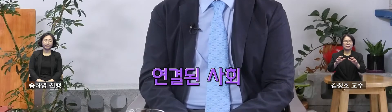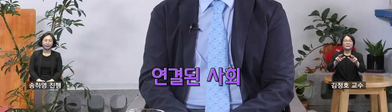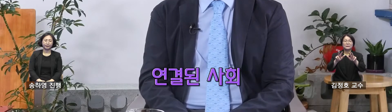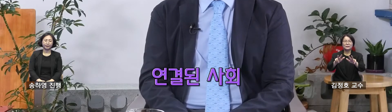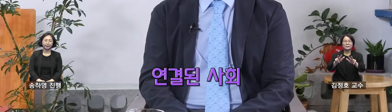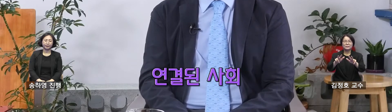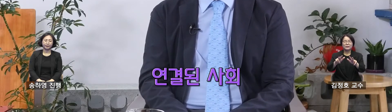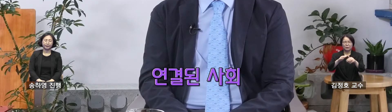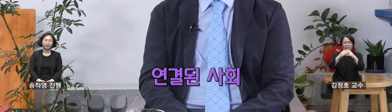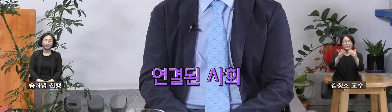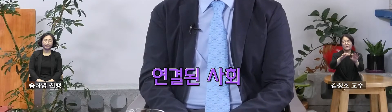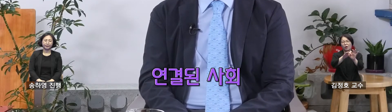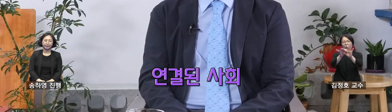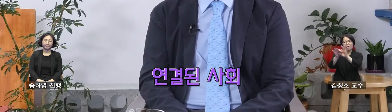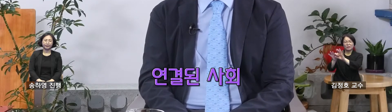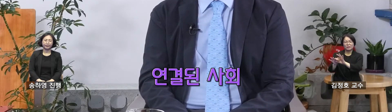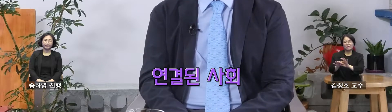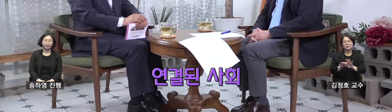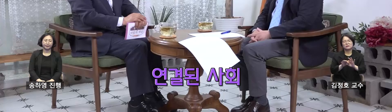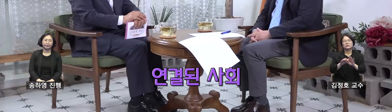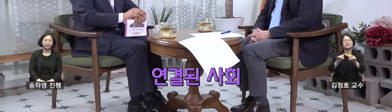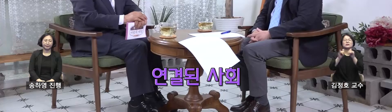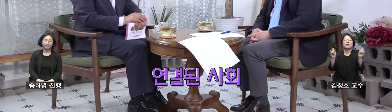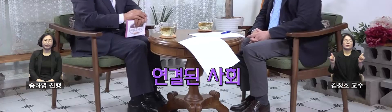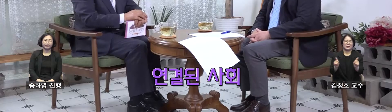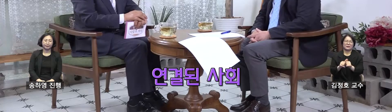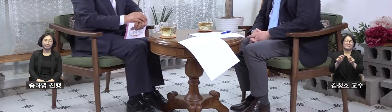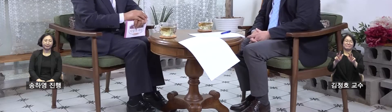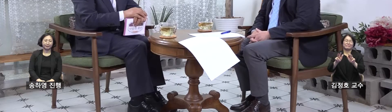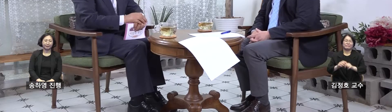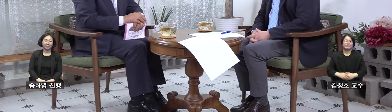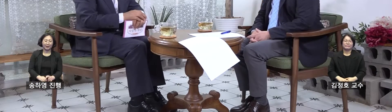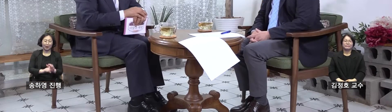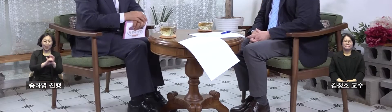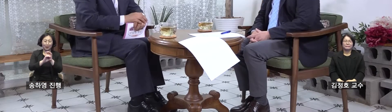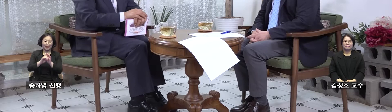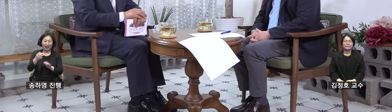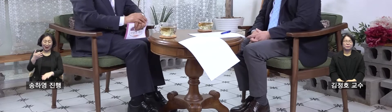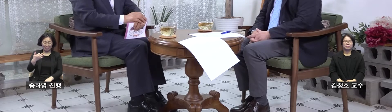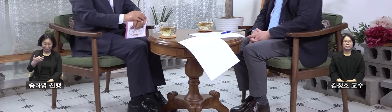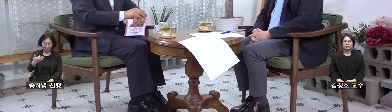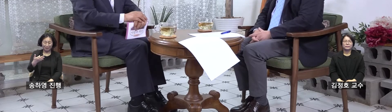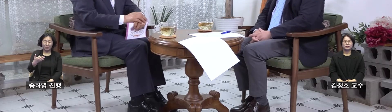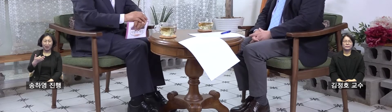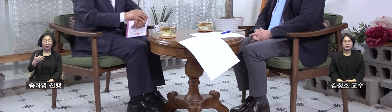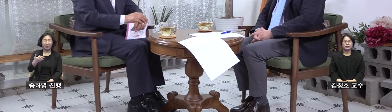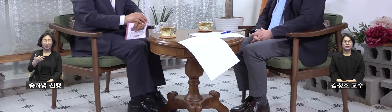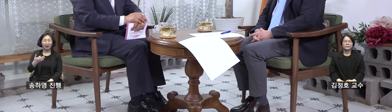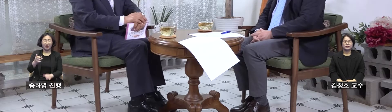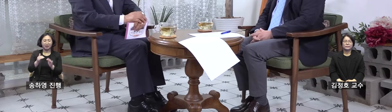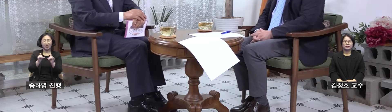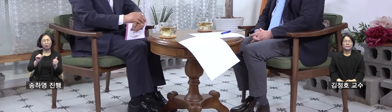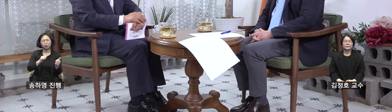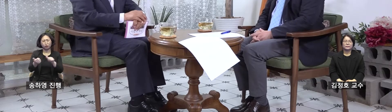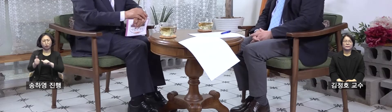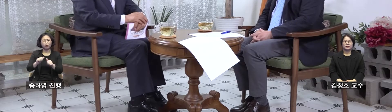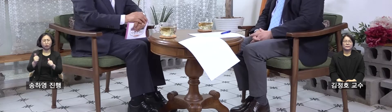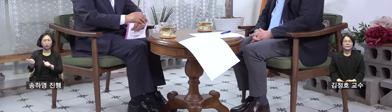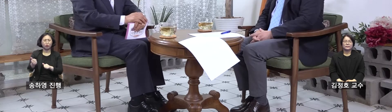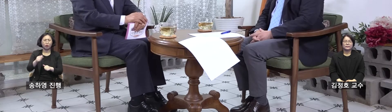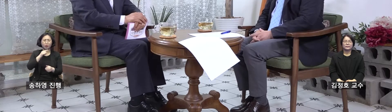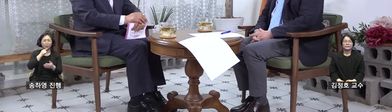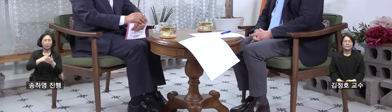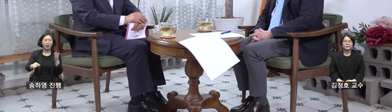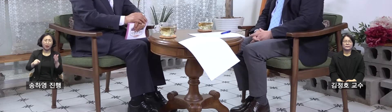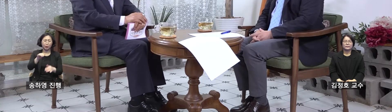더 연결된 사회가 돼버렸던 것 같습니다. 네, 코로나19가 참 인명피해도 많고 참